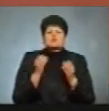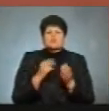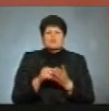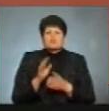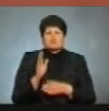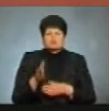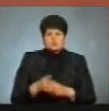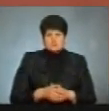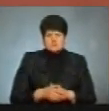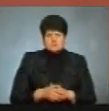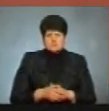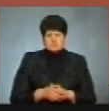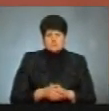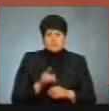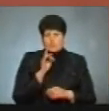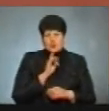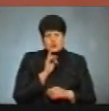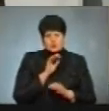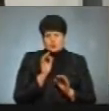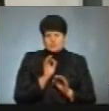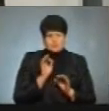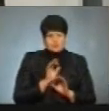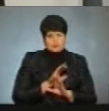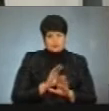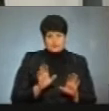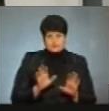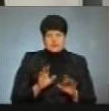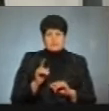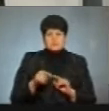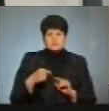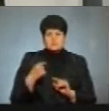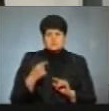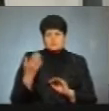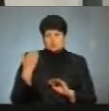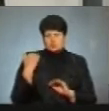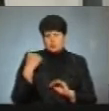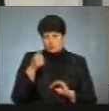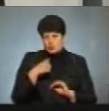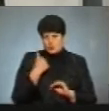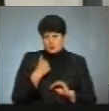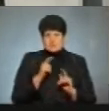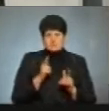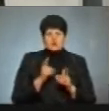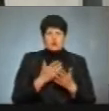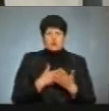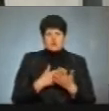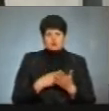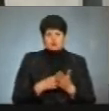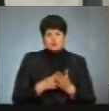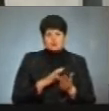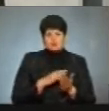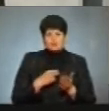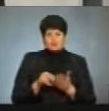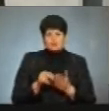буде ніяких оновлень? Ну, поки що не буде такого нічого. В минулому році, згідно громадського бюджету,